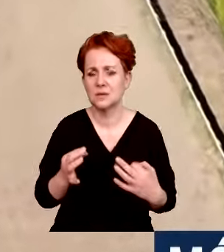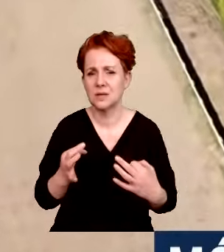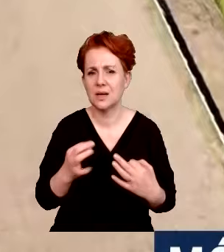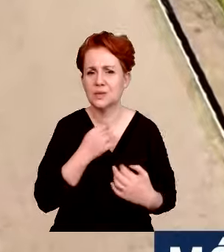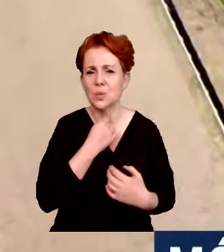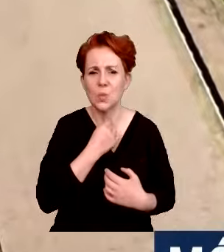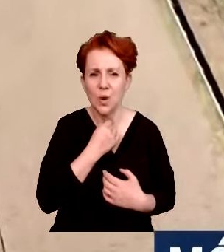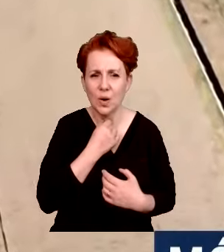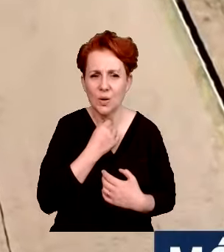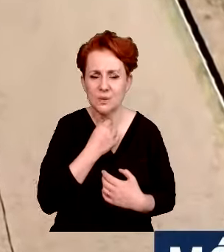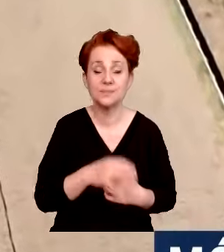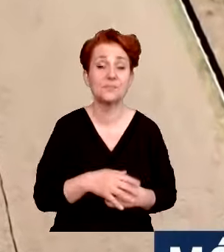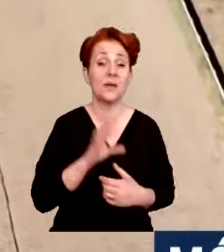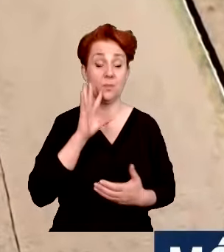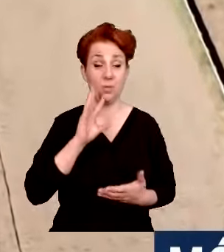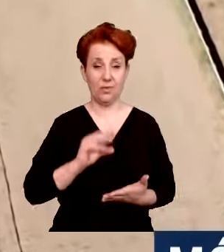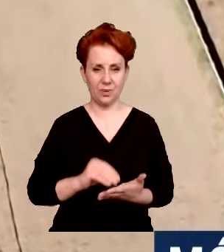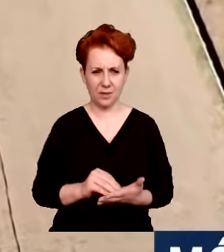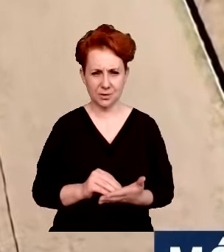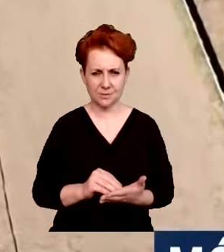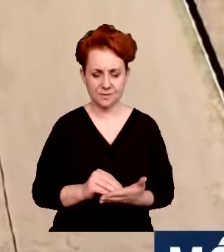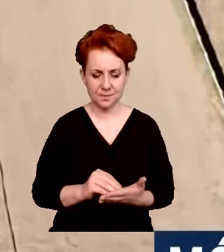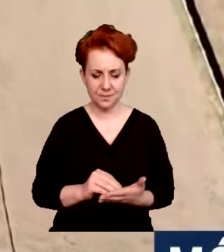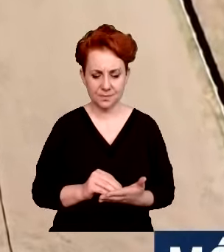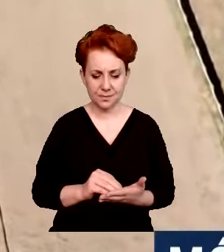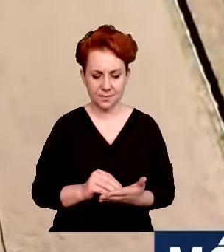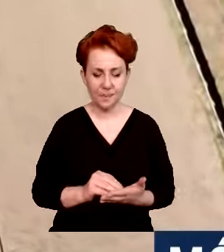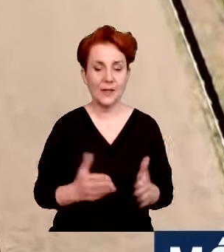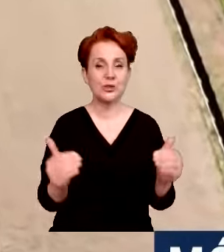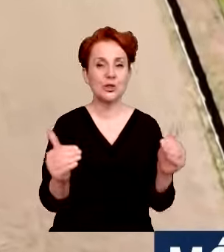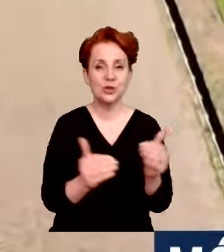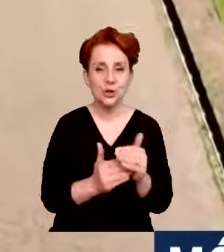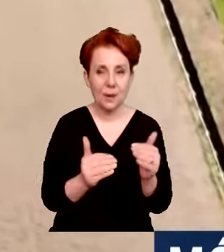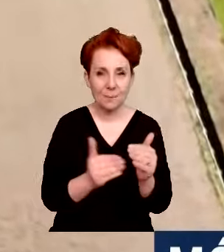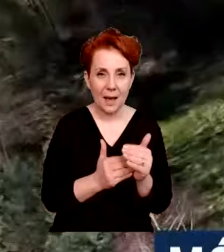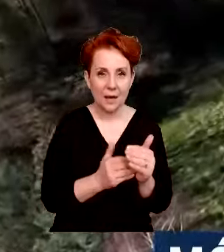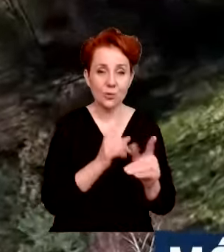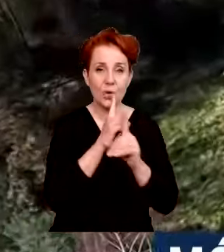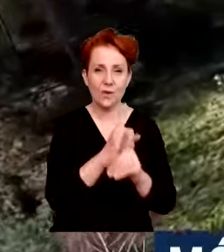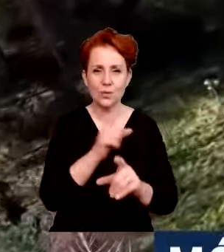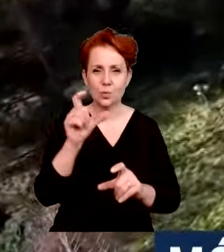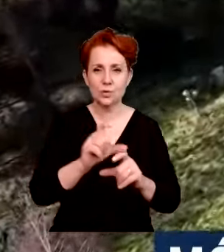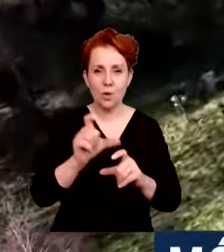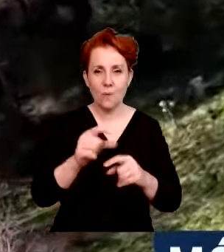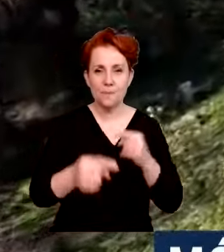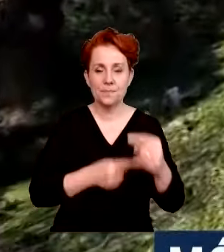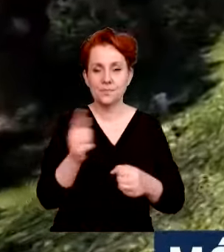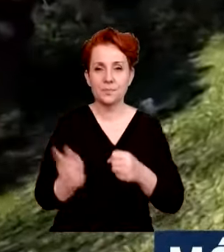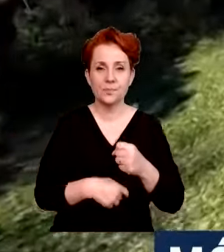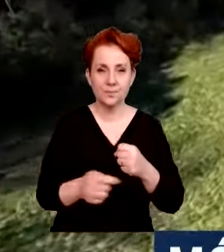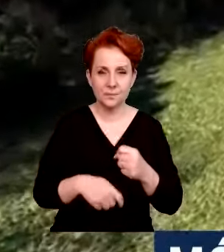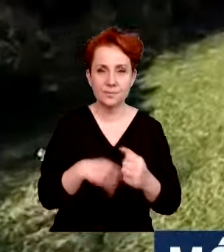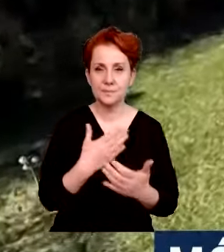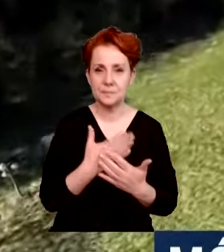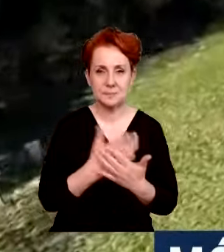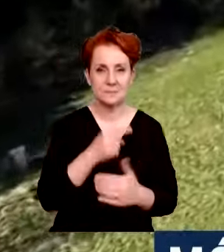więc jeszcze raz, taką osobę należy. Tak mówi kodeks procesu karnego, to jest twarde,